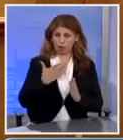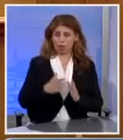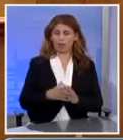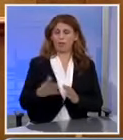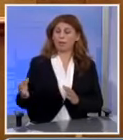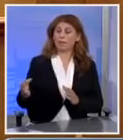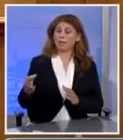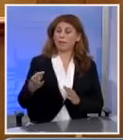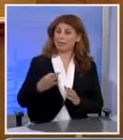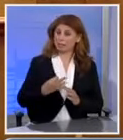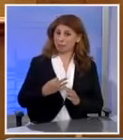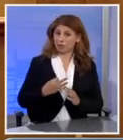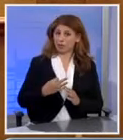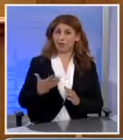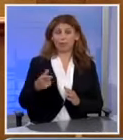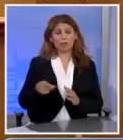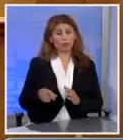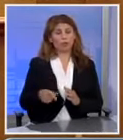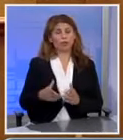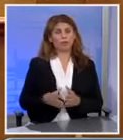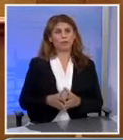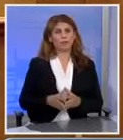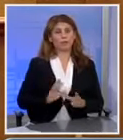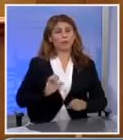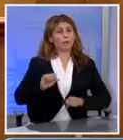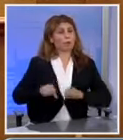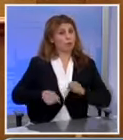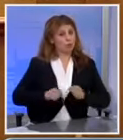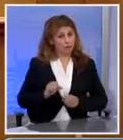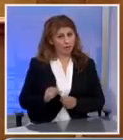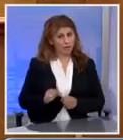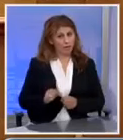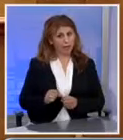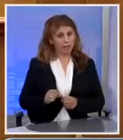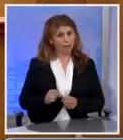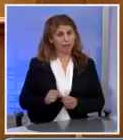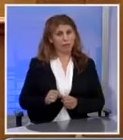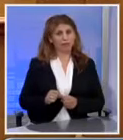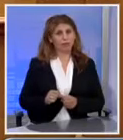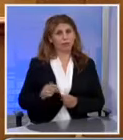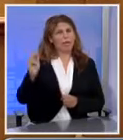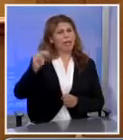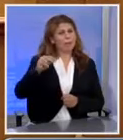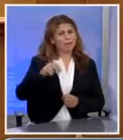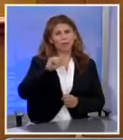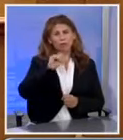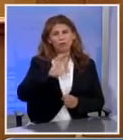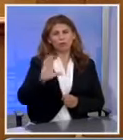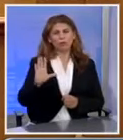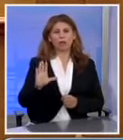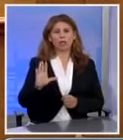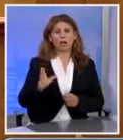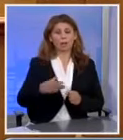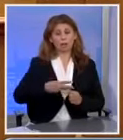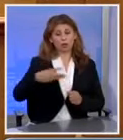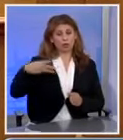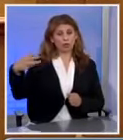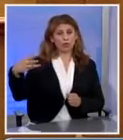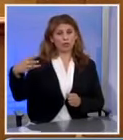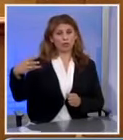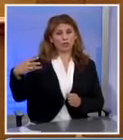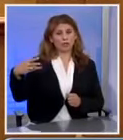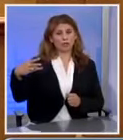Λέγοντας μάλιστα ότι αποτελεί μια προσπάθεια καιροσκοπική από την πλευρά του ΣΥΡΙΖΑ να θοπεύσει